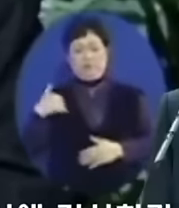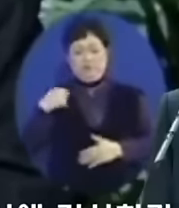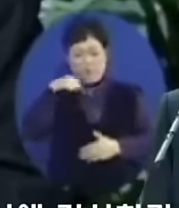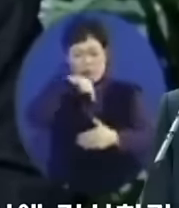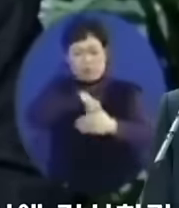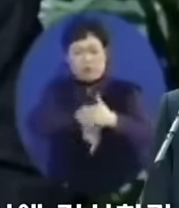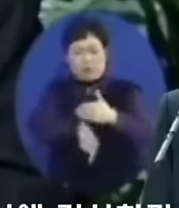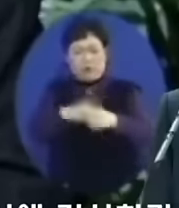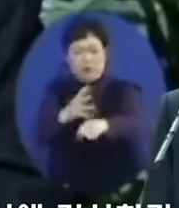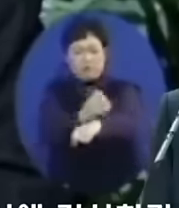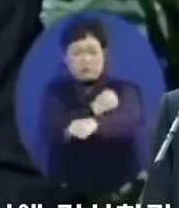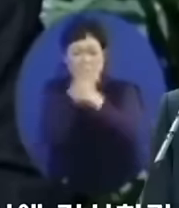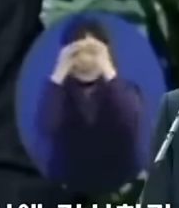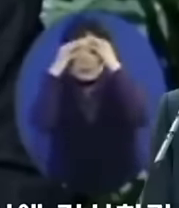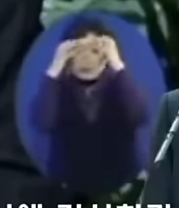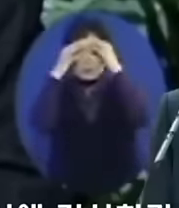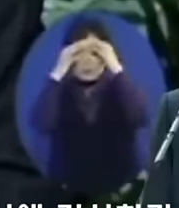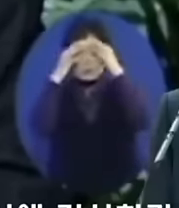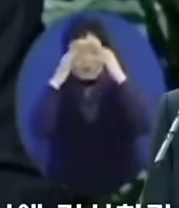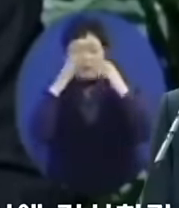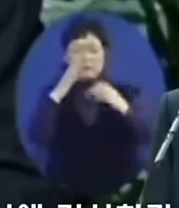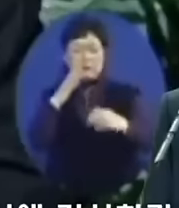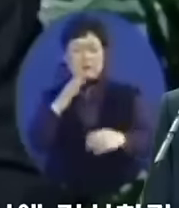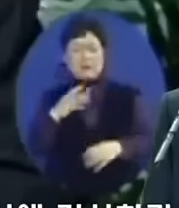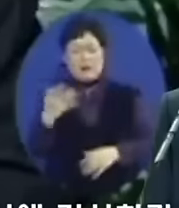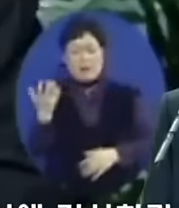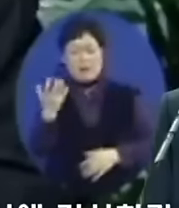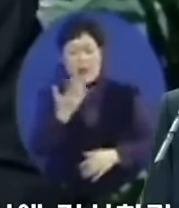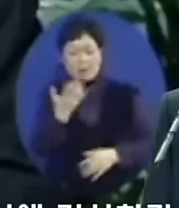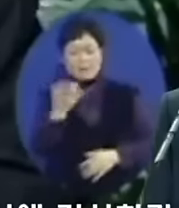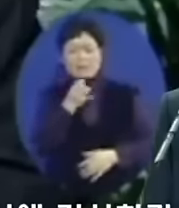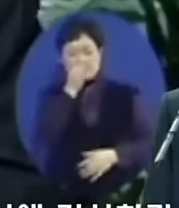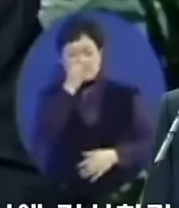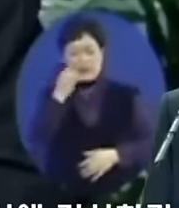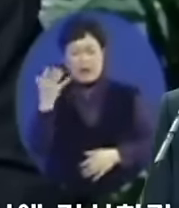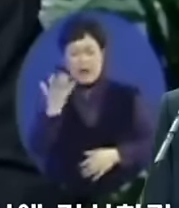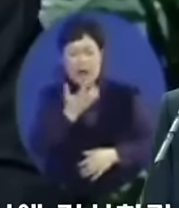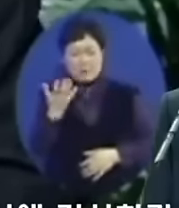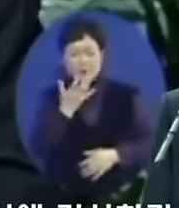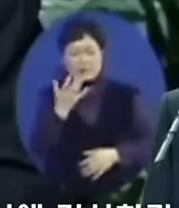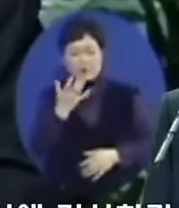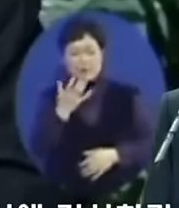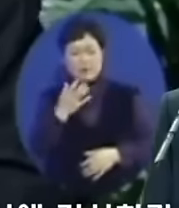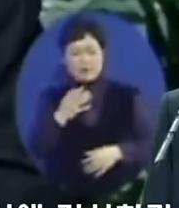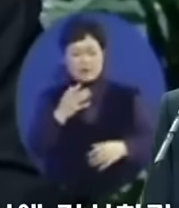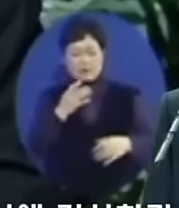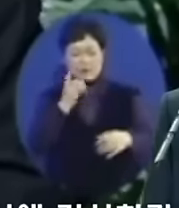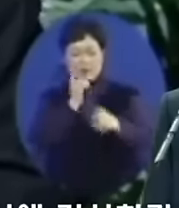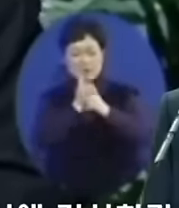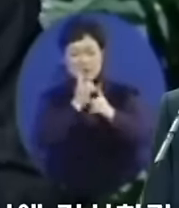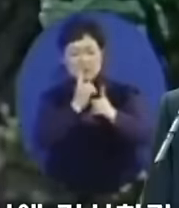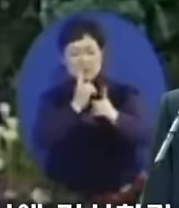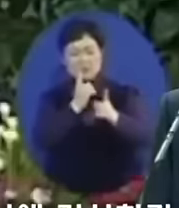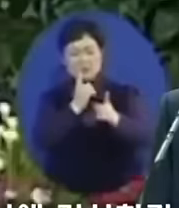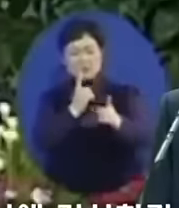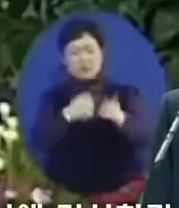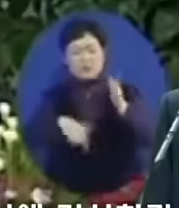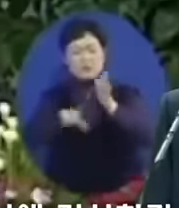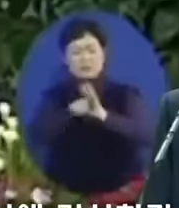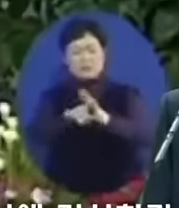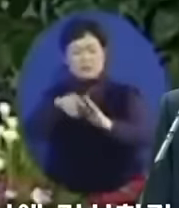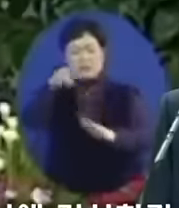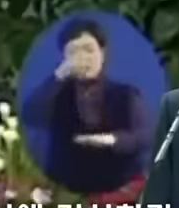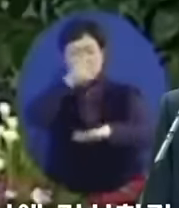속으로 엄청난 고통을 앓고 있는 것입니다. 이 고통에서 해방되기 위해서 나중에는 극단적인 방법으로 자살을 하는